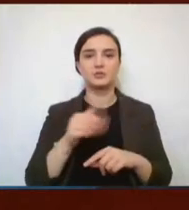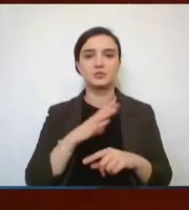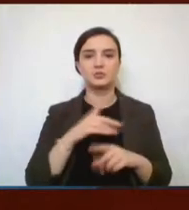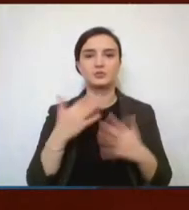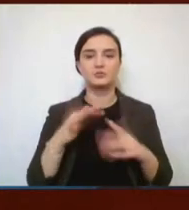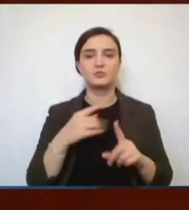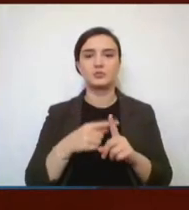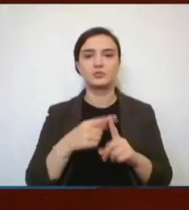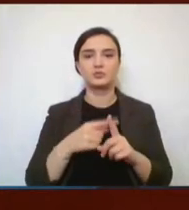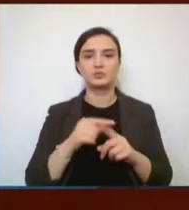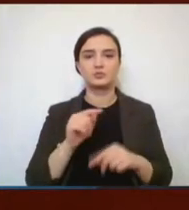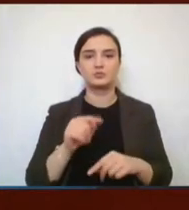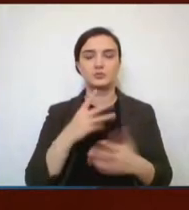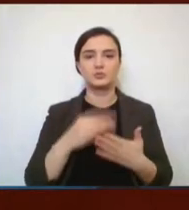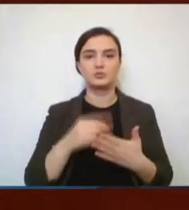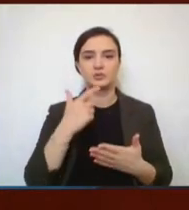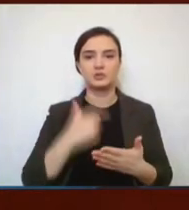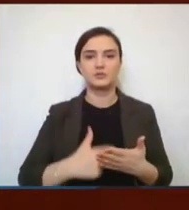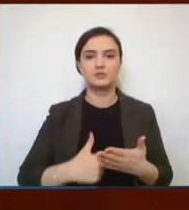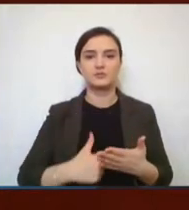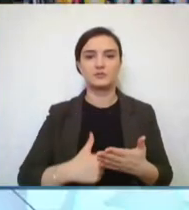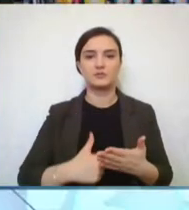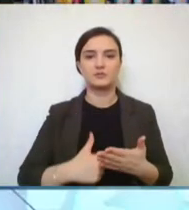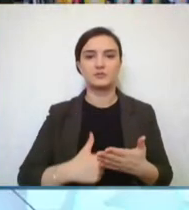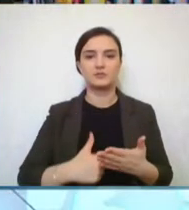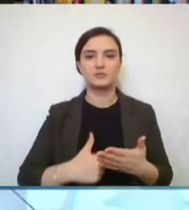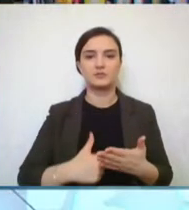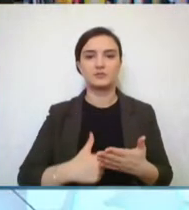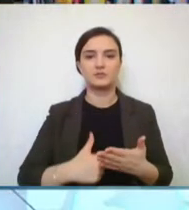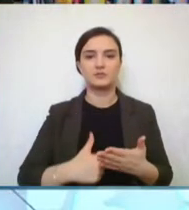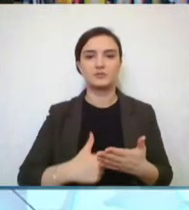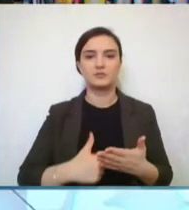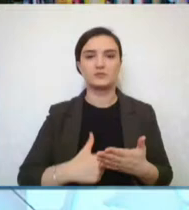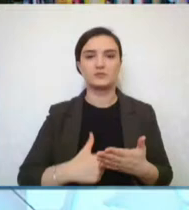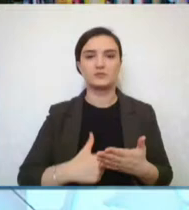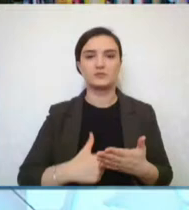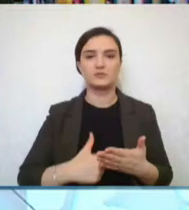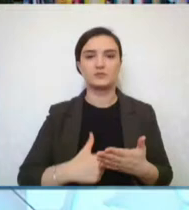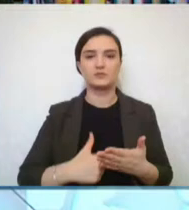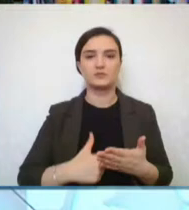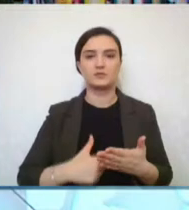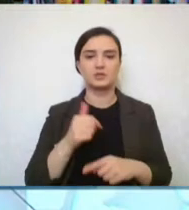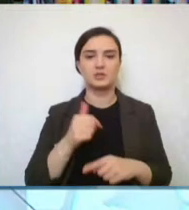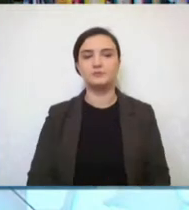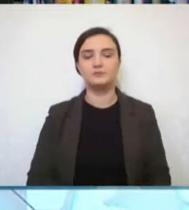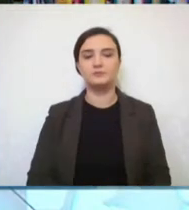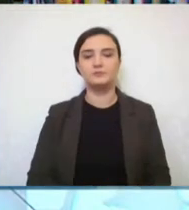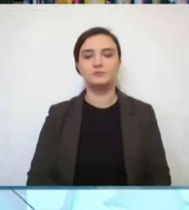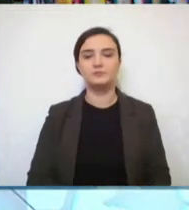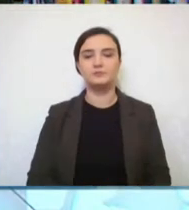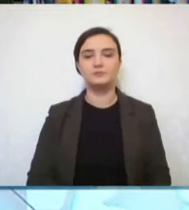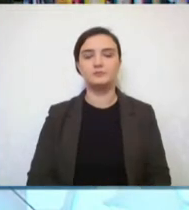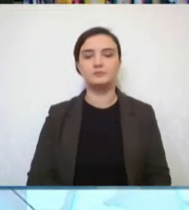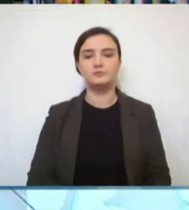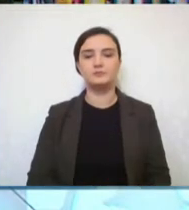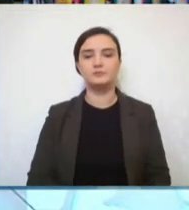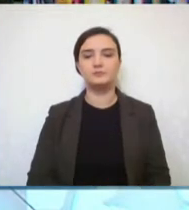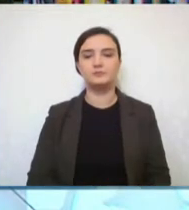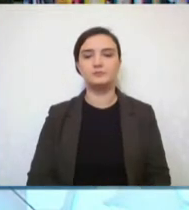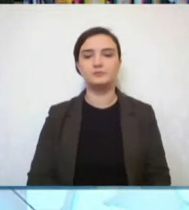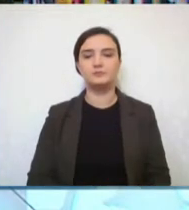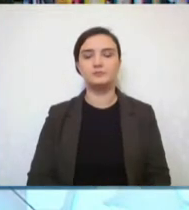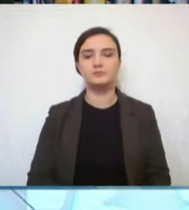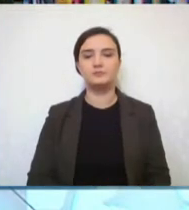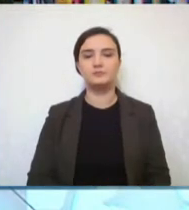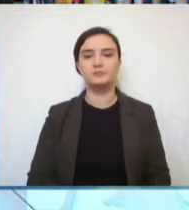უკავშირი საკუთარ თავთან, რაც ძალიან ძალიან მნიშვნელოვანია რწმენისთვის და კაი ხასიათისთვის. ეს არის ძალიან ზოგადი რჩევები